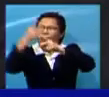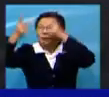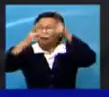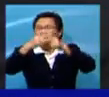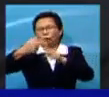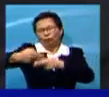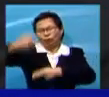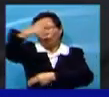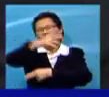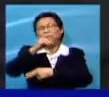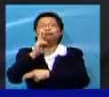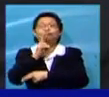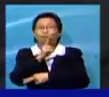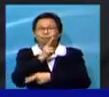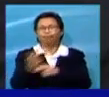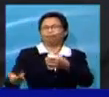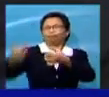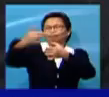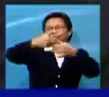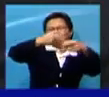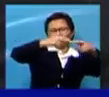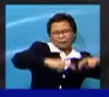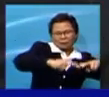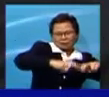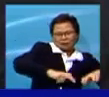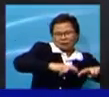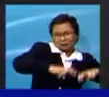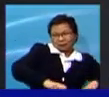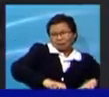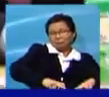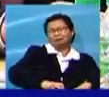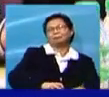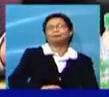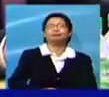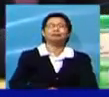perhotelan dan restoran menyertai kaji selidik tersebut.